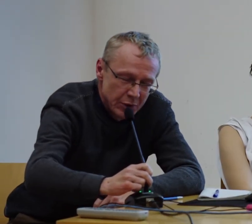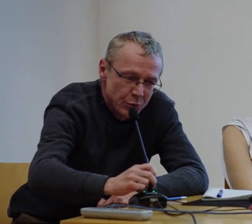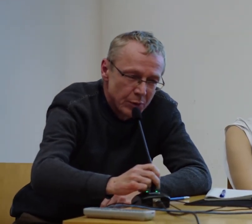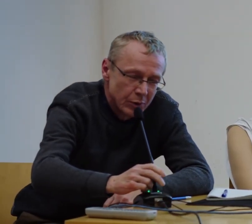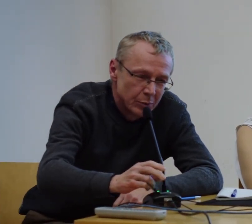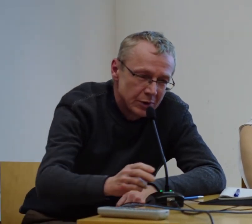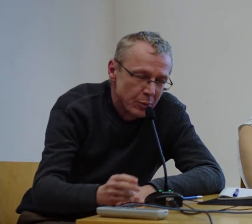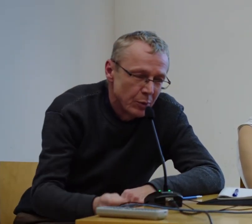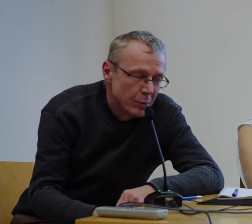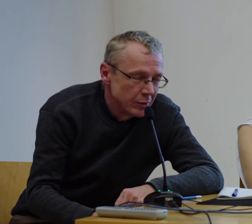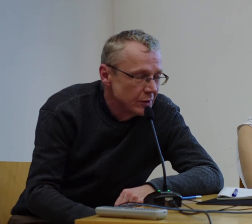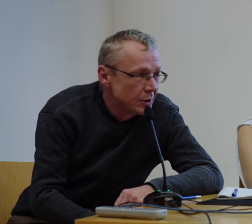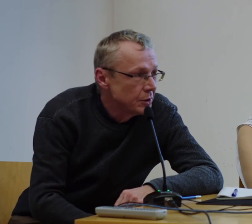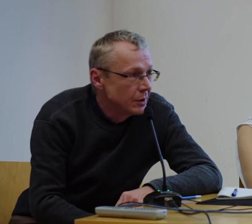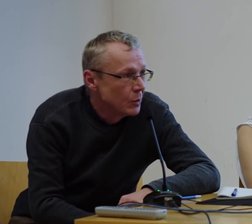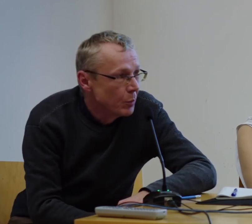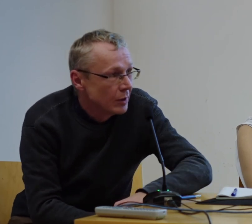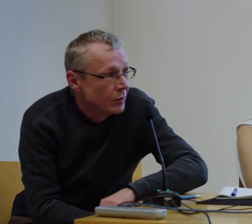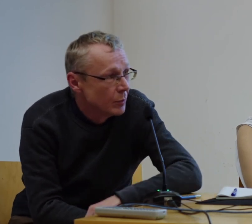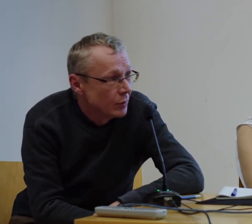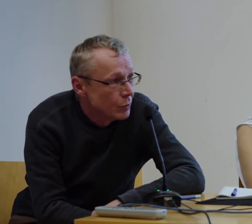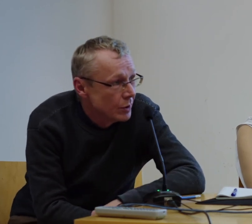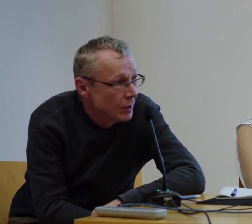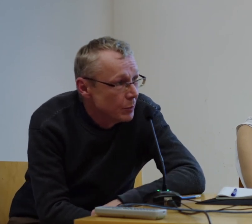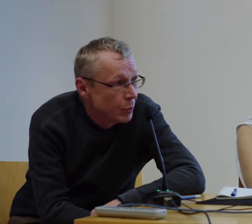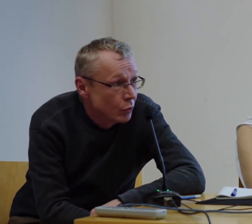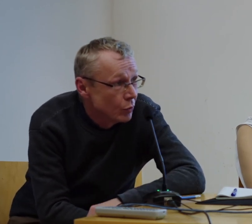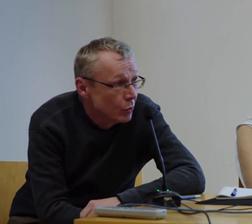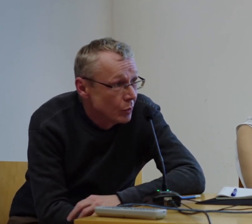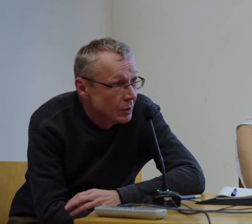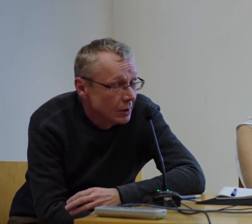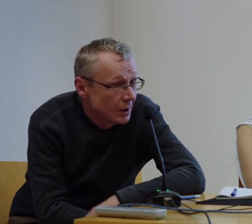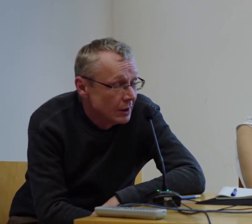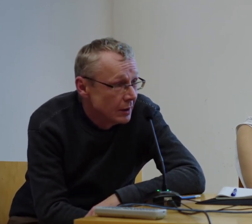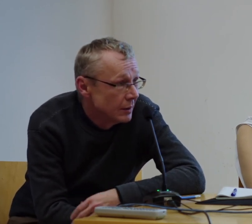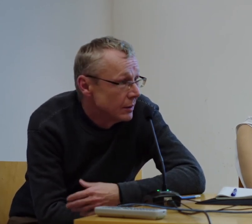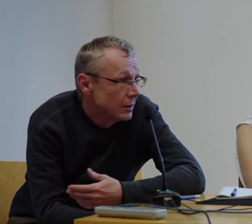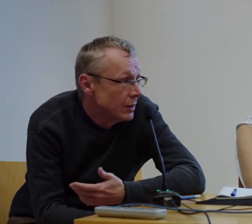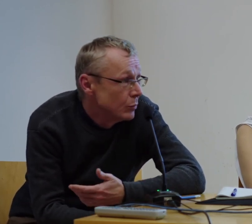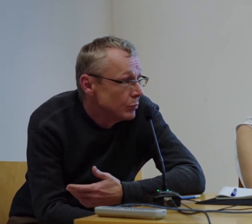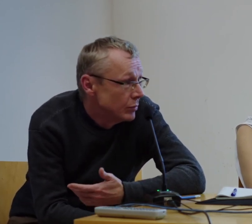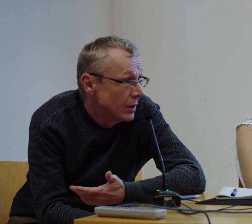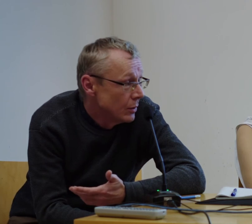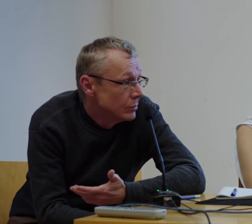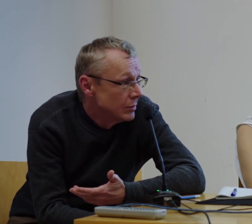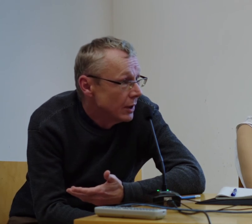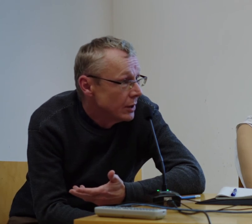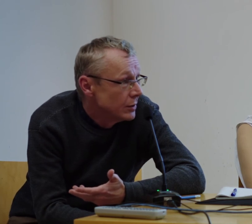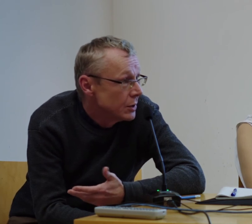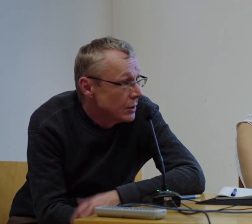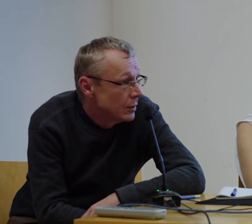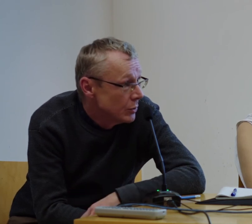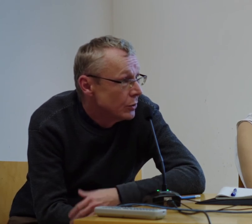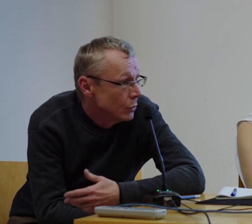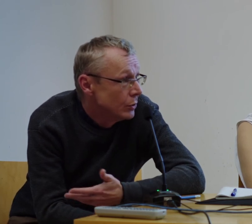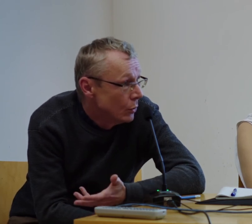Na mě přijde, že opravdu jakoby se pohybujeme ve strašně komplexním a složitým prostoru, kterým tak jako